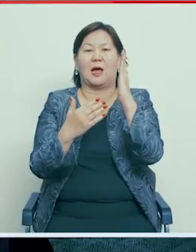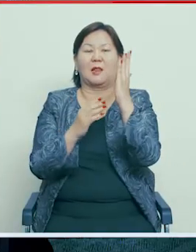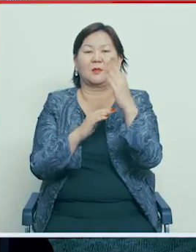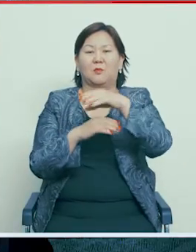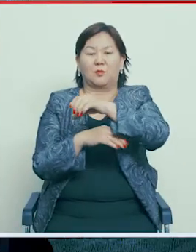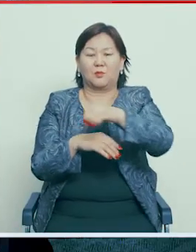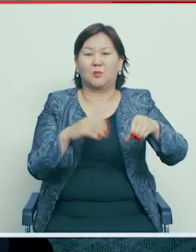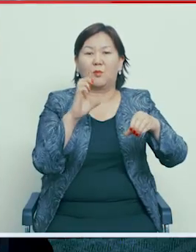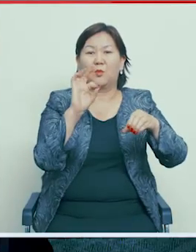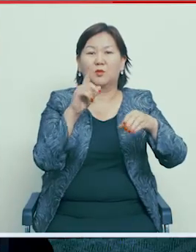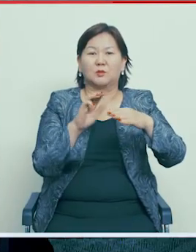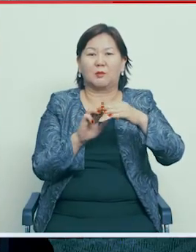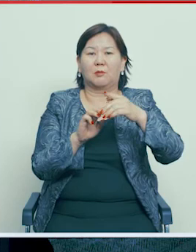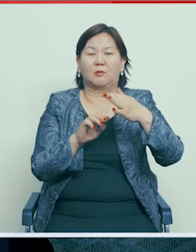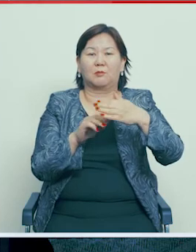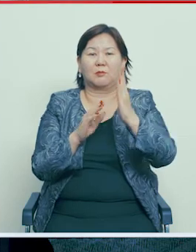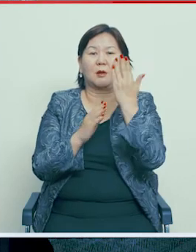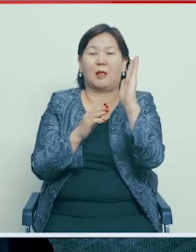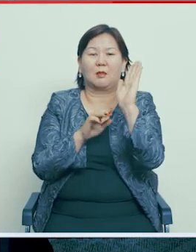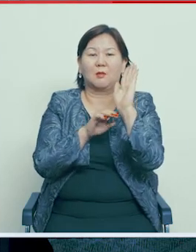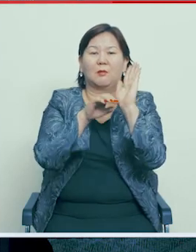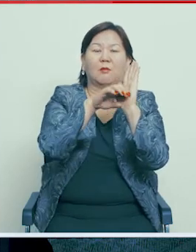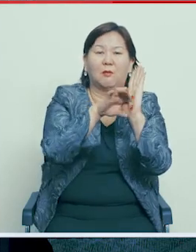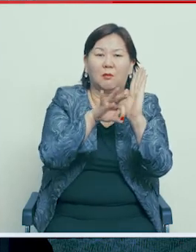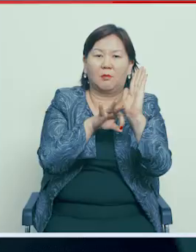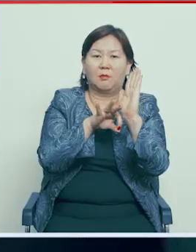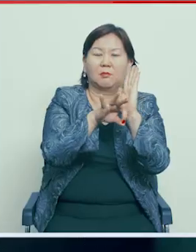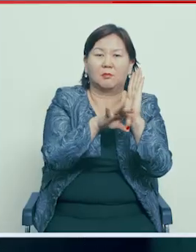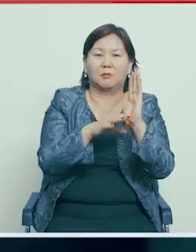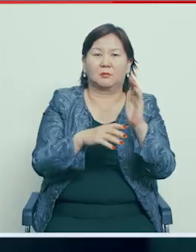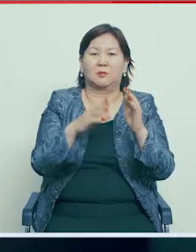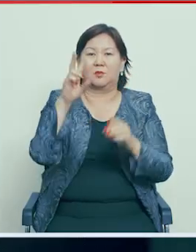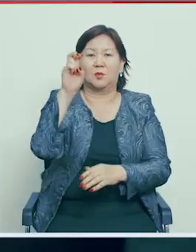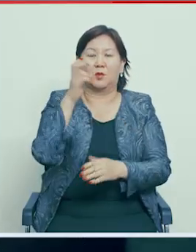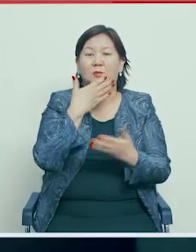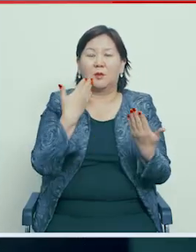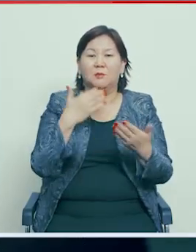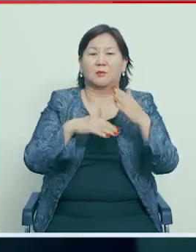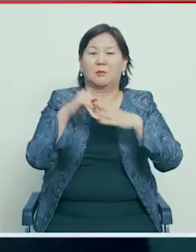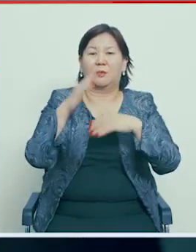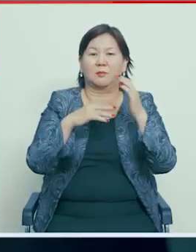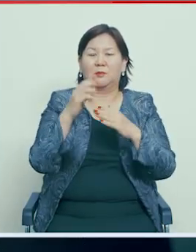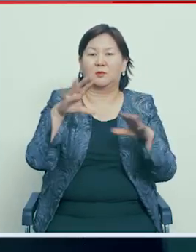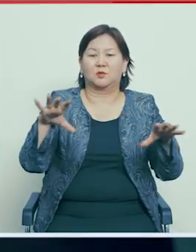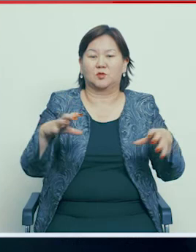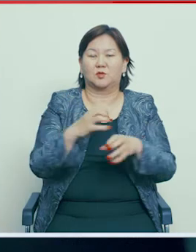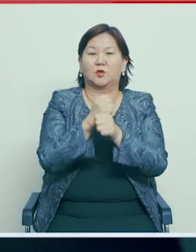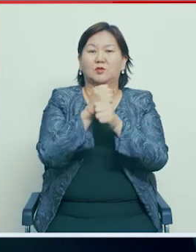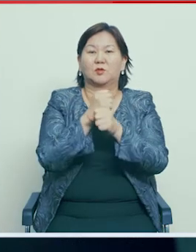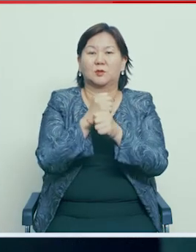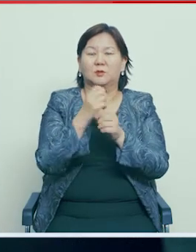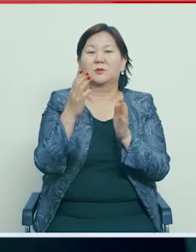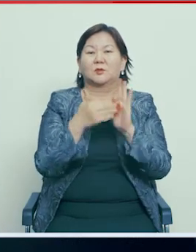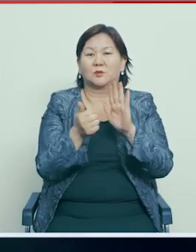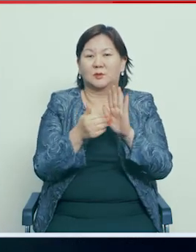нь одоо орох боломжгүй нөгөө нойлн байдгүй гэл тий. Тэгэхээр нөгөө ядаж барилга байшингийн хүртээмжтэй болоход хүртэл цогцоор нарах гэдэг юм айгу дутагдaltaй